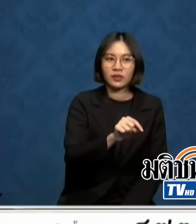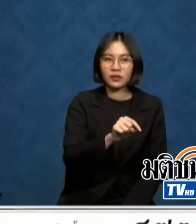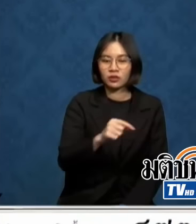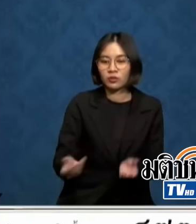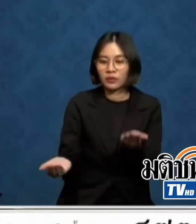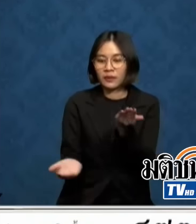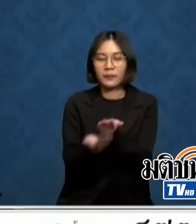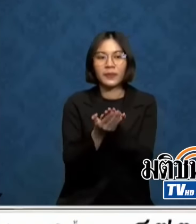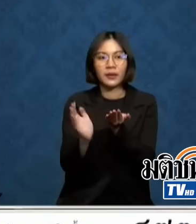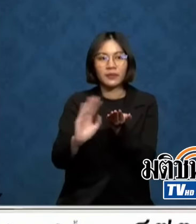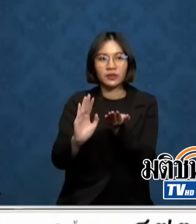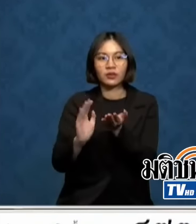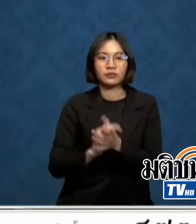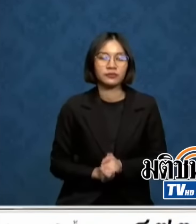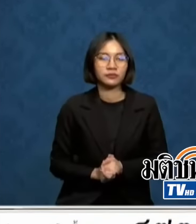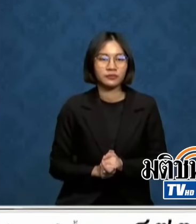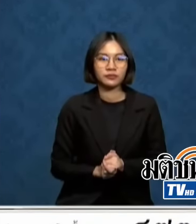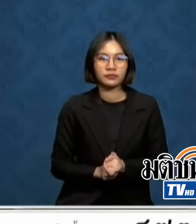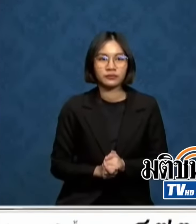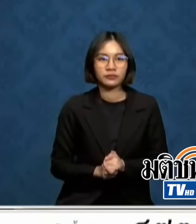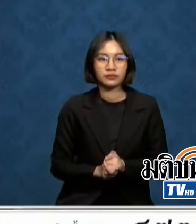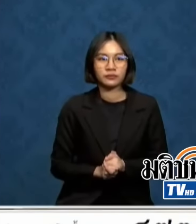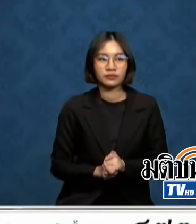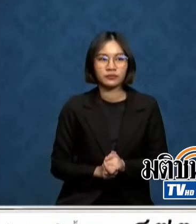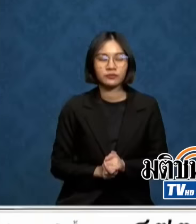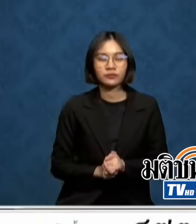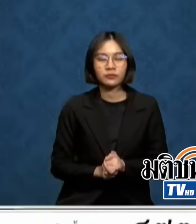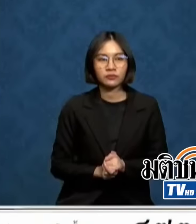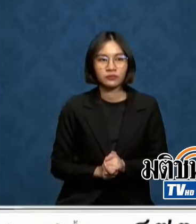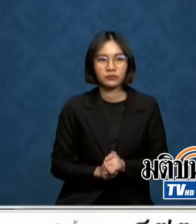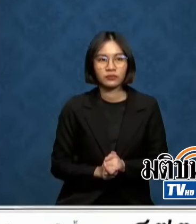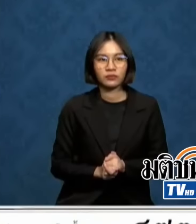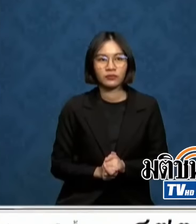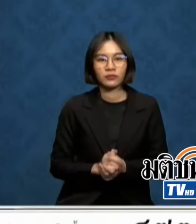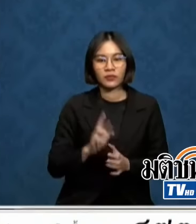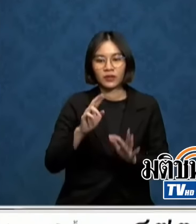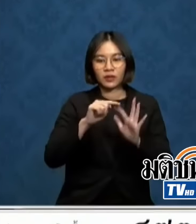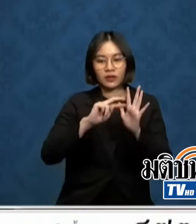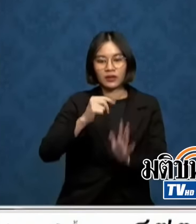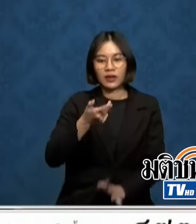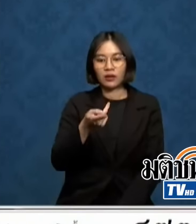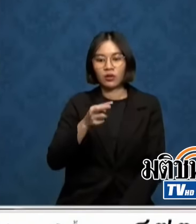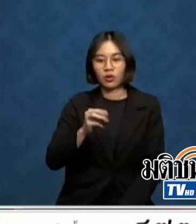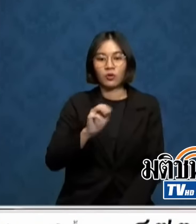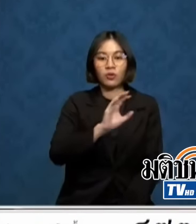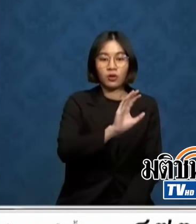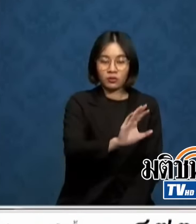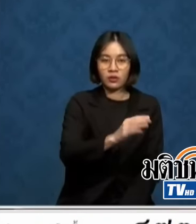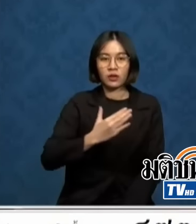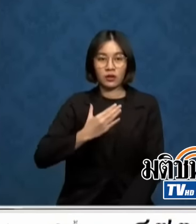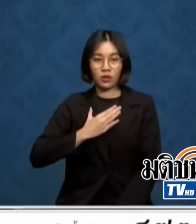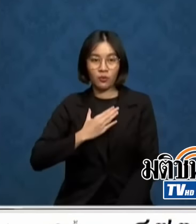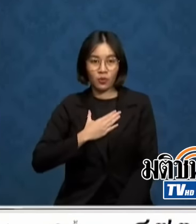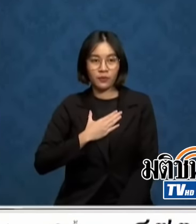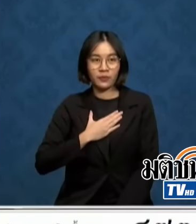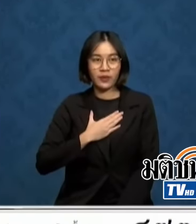ใส่มาก็ได้นี่ผมแก้ตัวให้กับท่านอย่างไรก็ดีฮะร่างของครมและร่างของผมก็